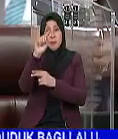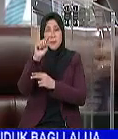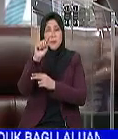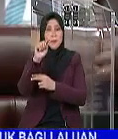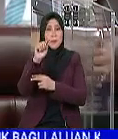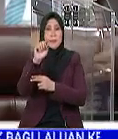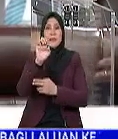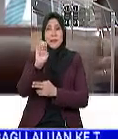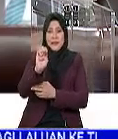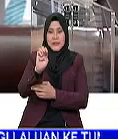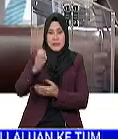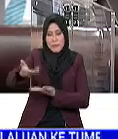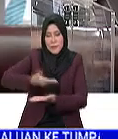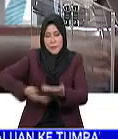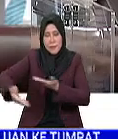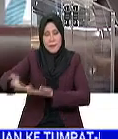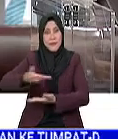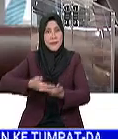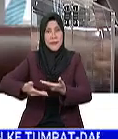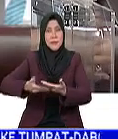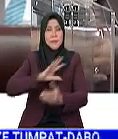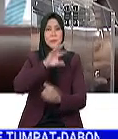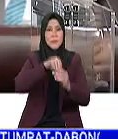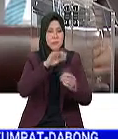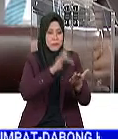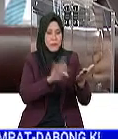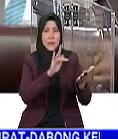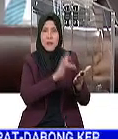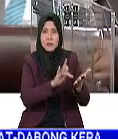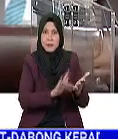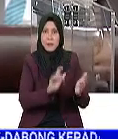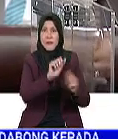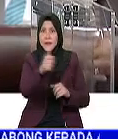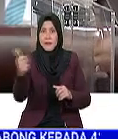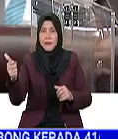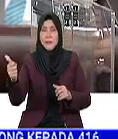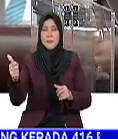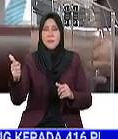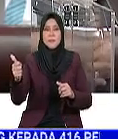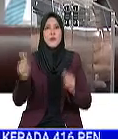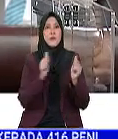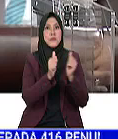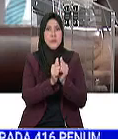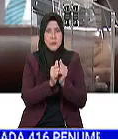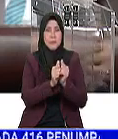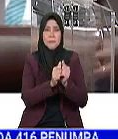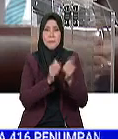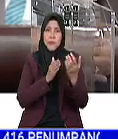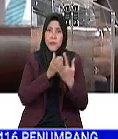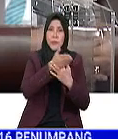di dagang dan masuk ke aplikasi flash publikasi lain yang bersama dengannya